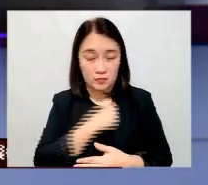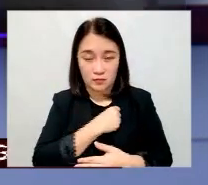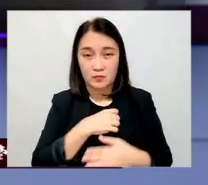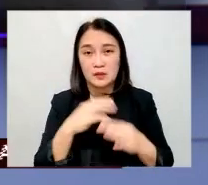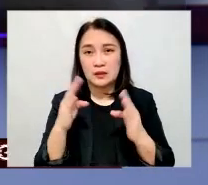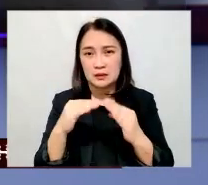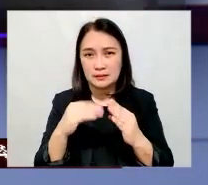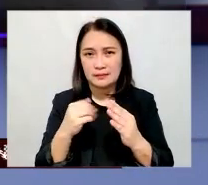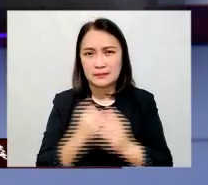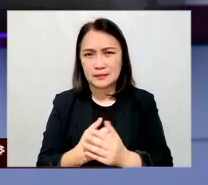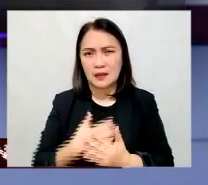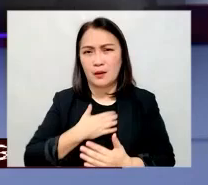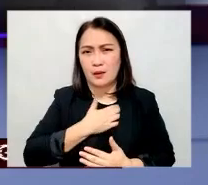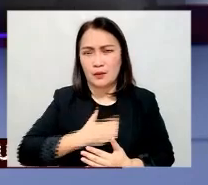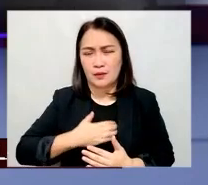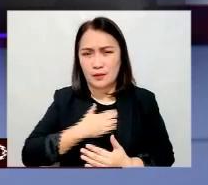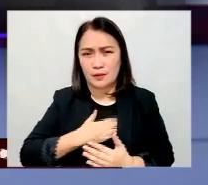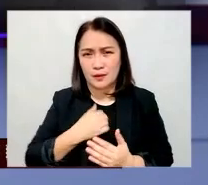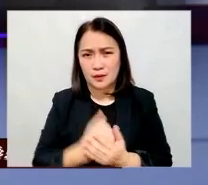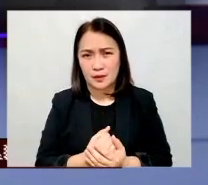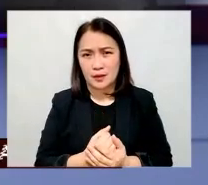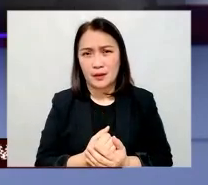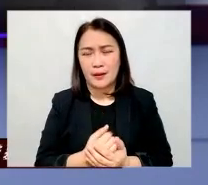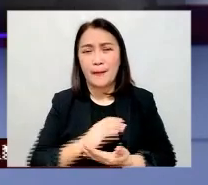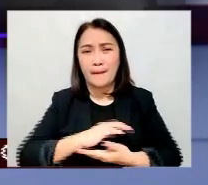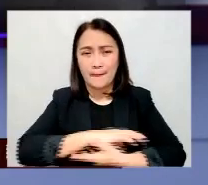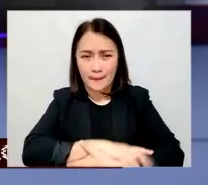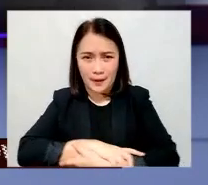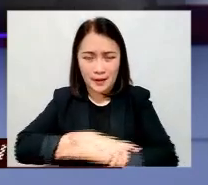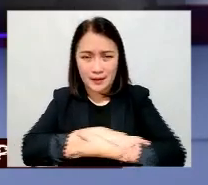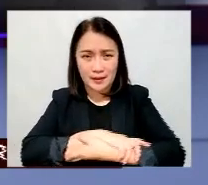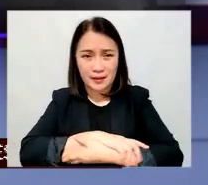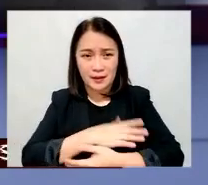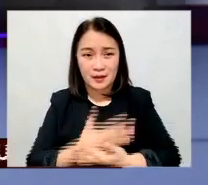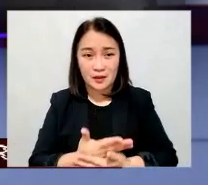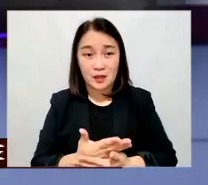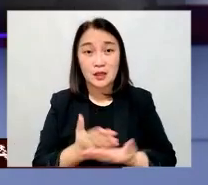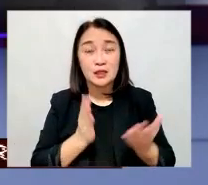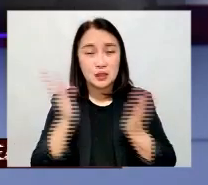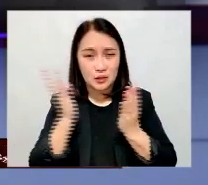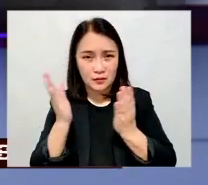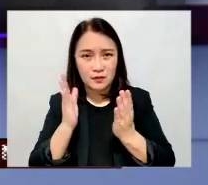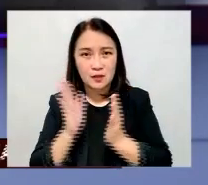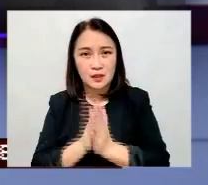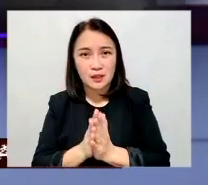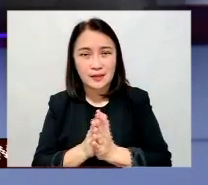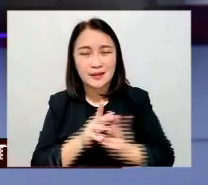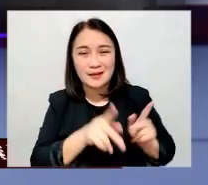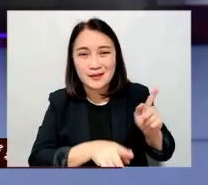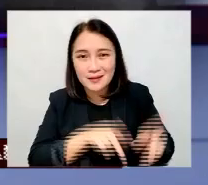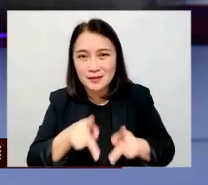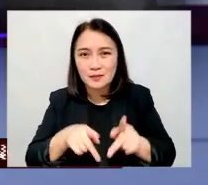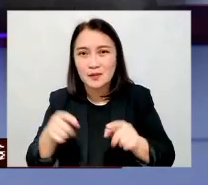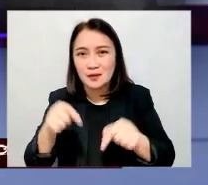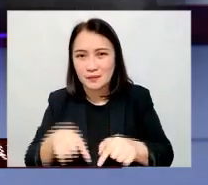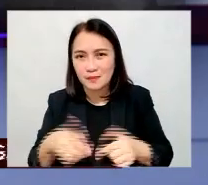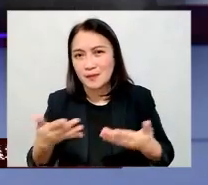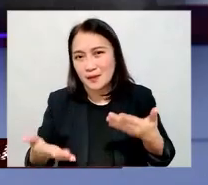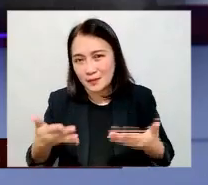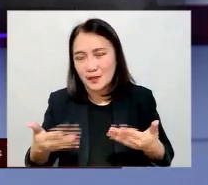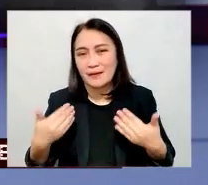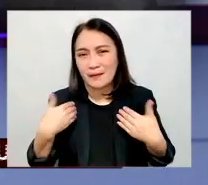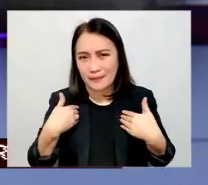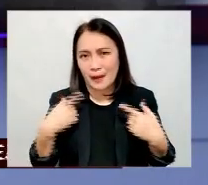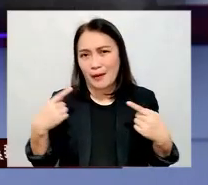reklamo sa Socorro Bayanihan Services Incorporated. Ang mga residente nangangambang may sumiklab na gulo.